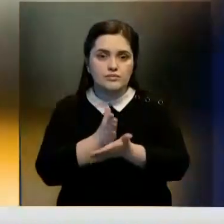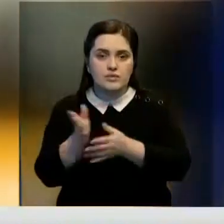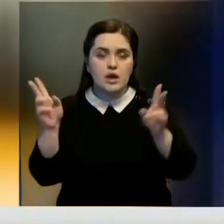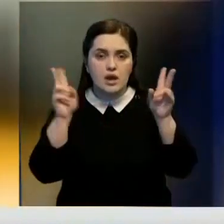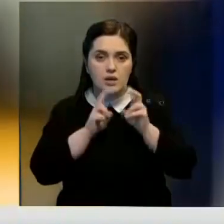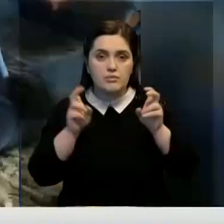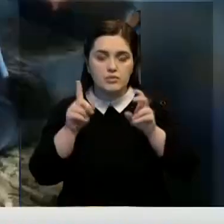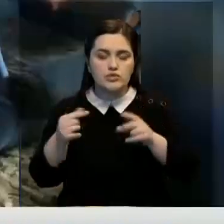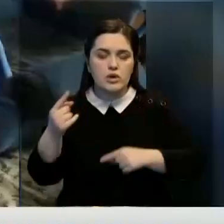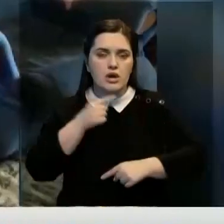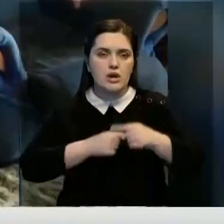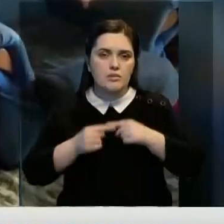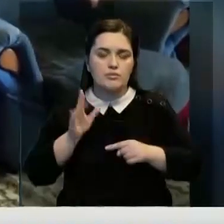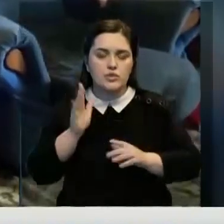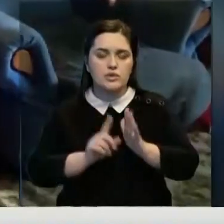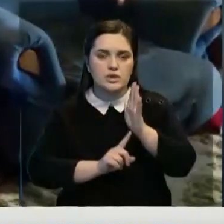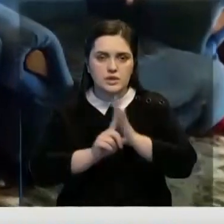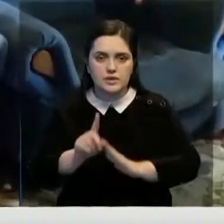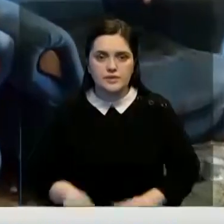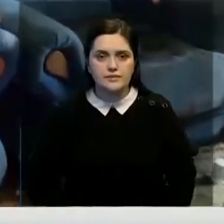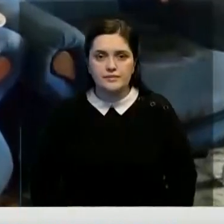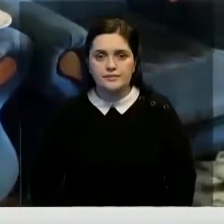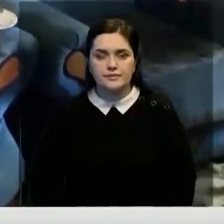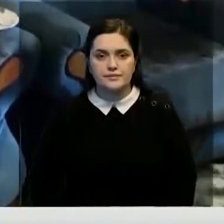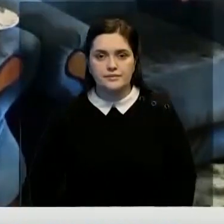подворовые обходы. Эту практику возобновят.